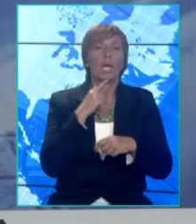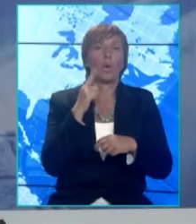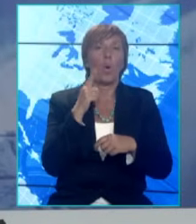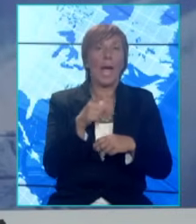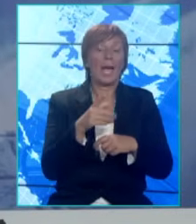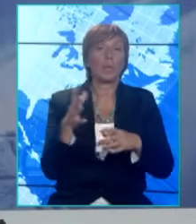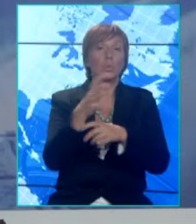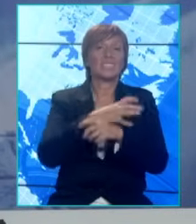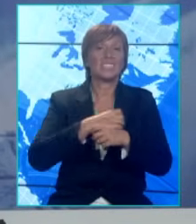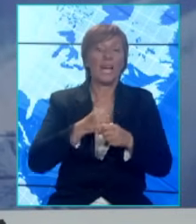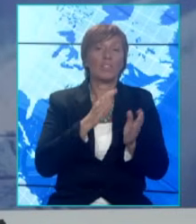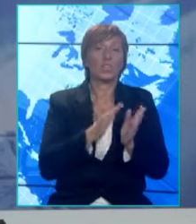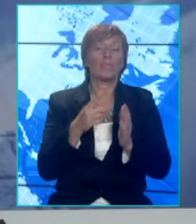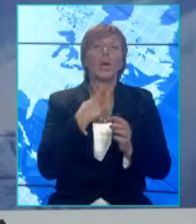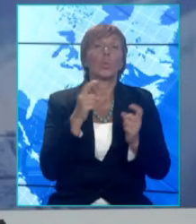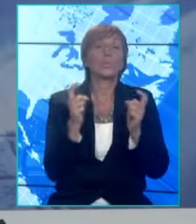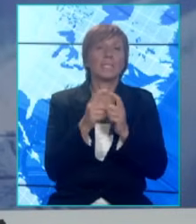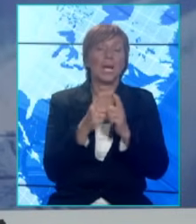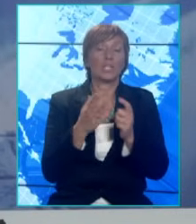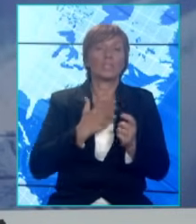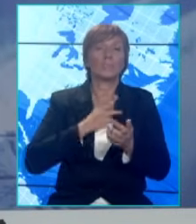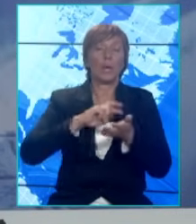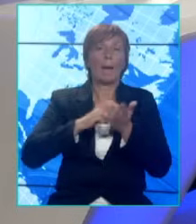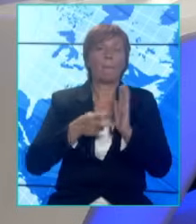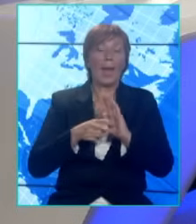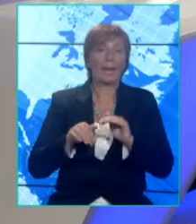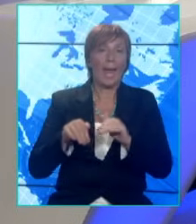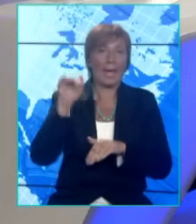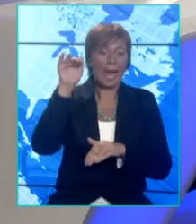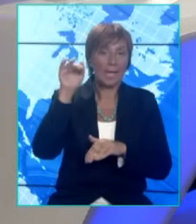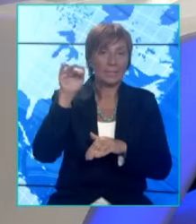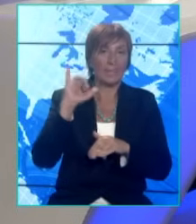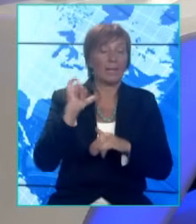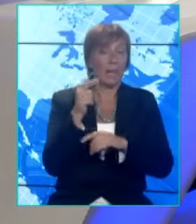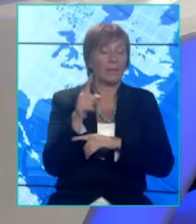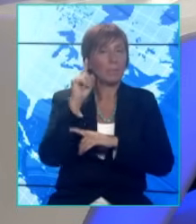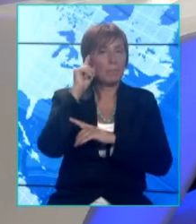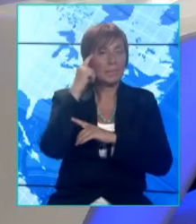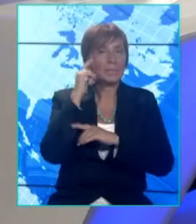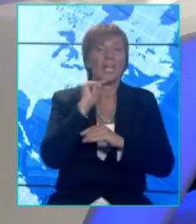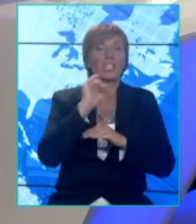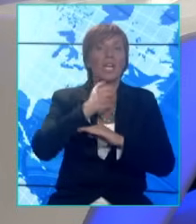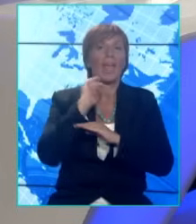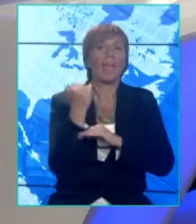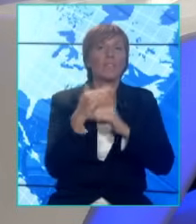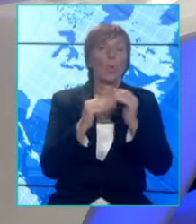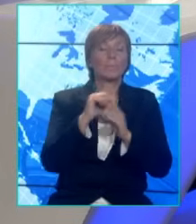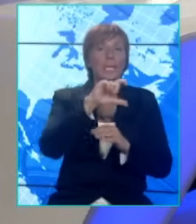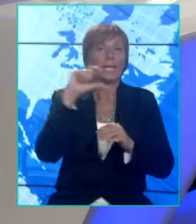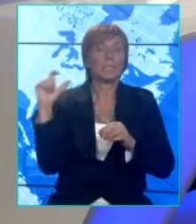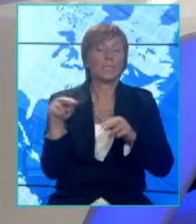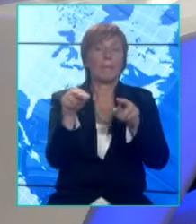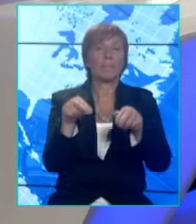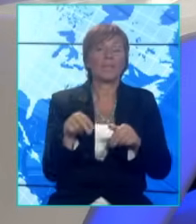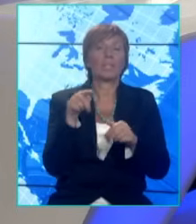u završnoj fazi usuglašavanja svoga plana rasta. Dakle, mislite da će europske institucije prihvatiti